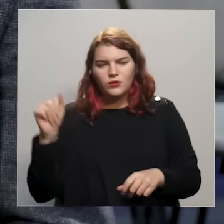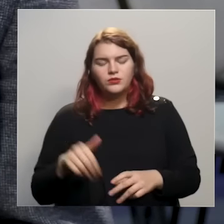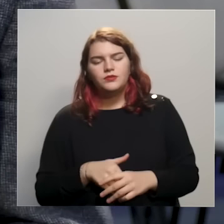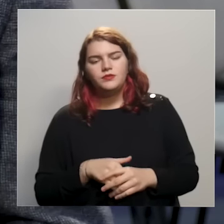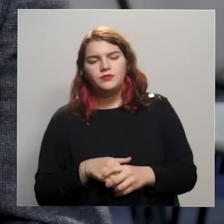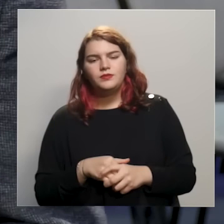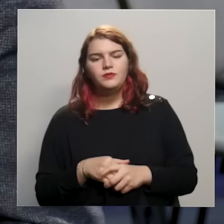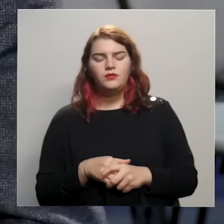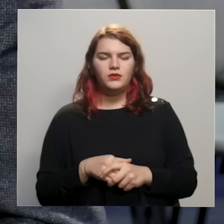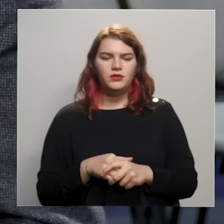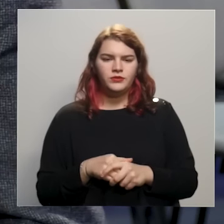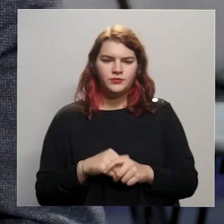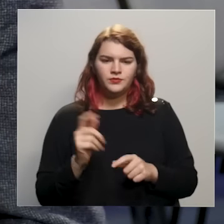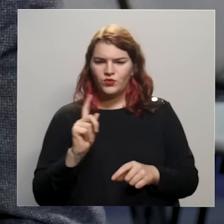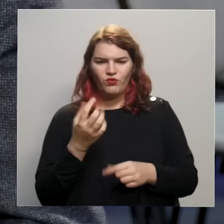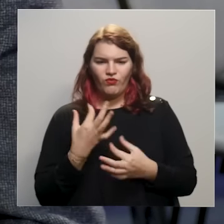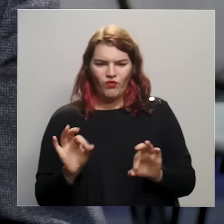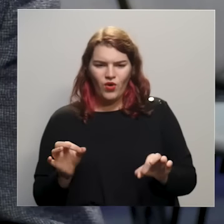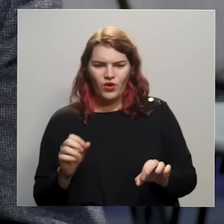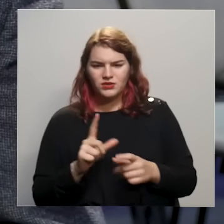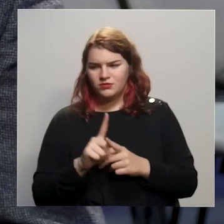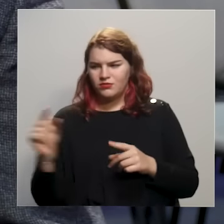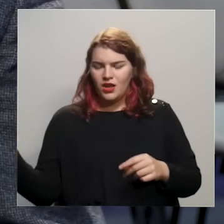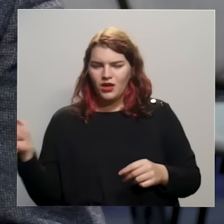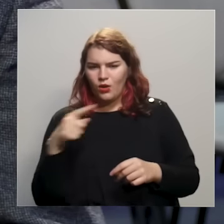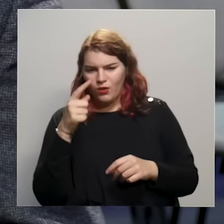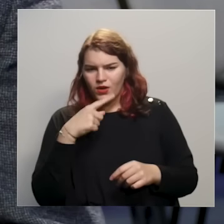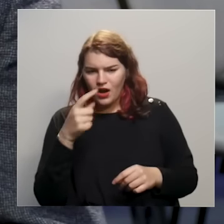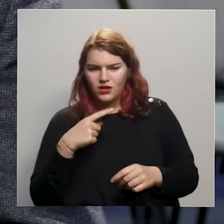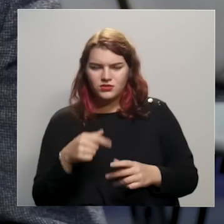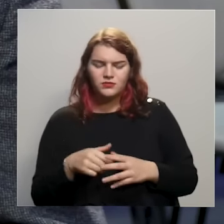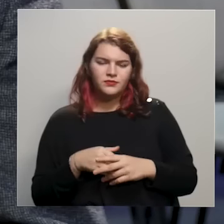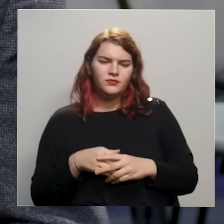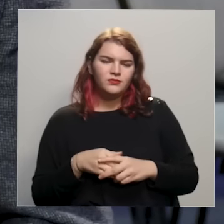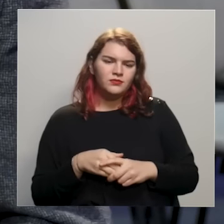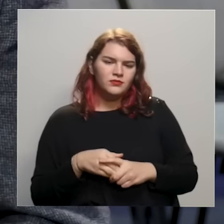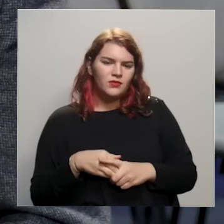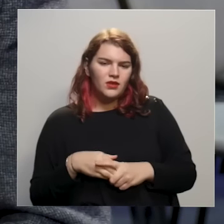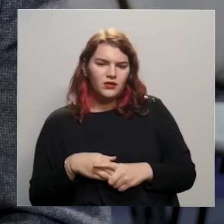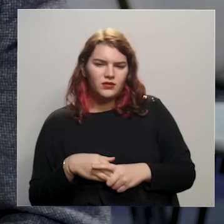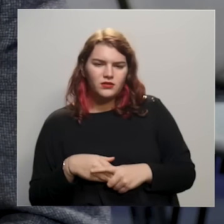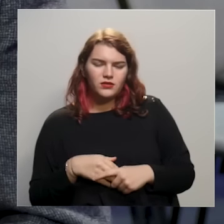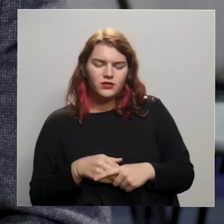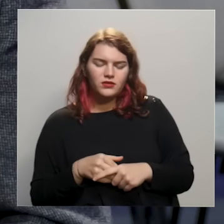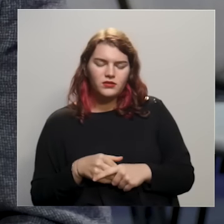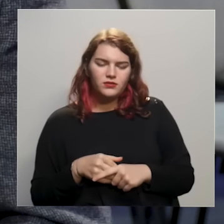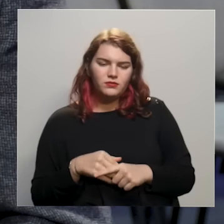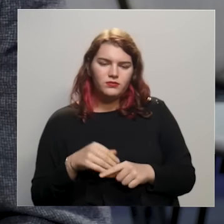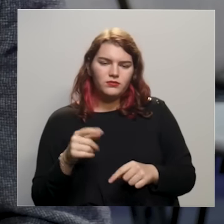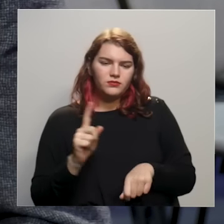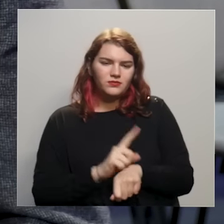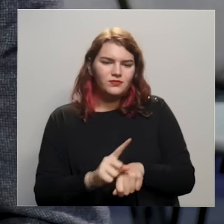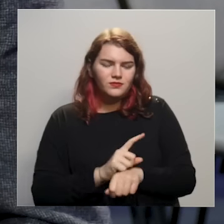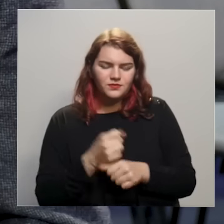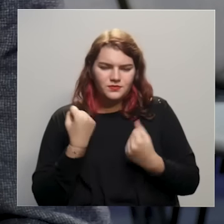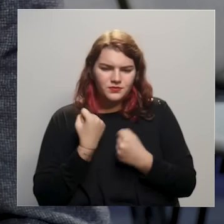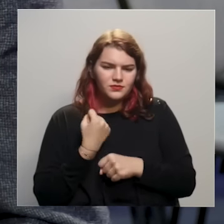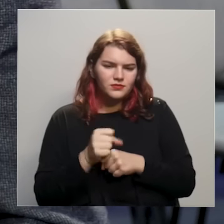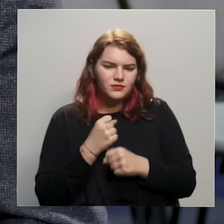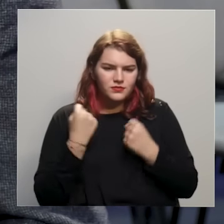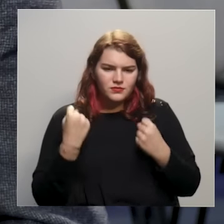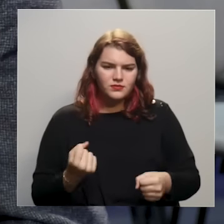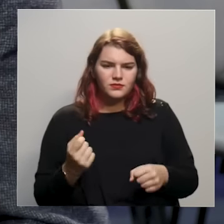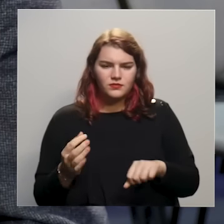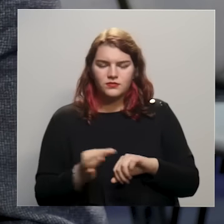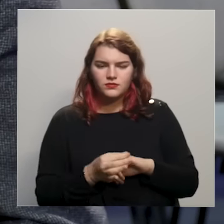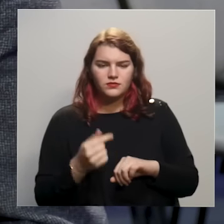da? N-aveam voie să părăsesc orașul, n-aveam voie să trăiască. Deci eram într-o perioadă foarte grea. Nevasta mea